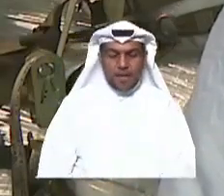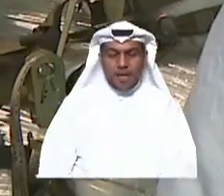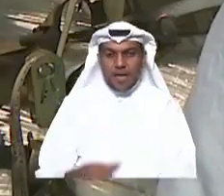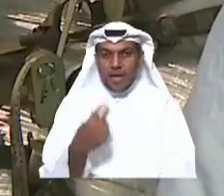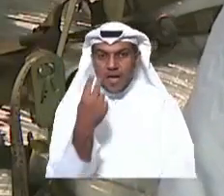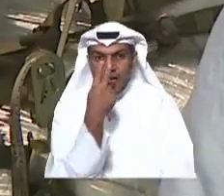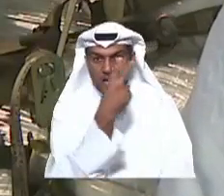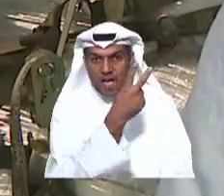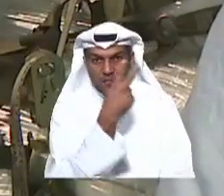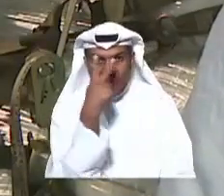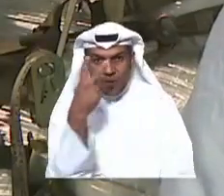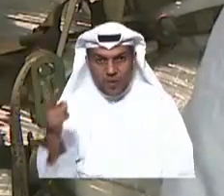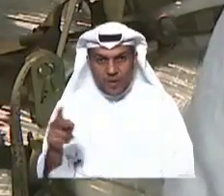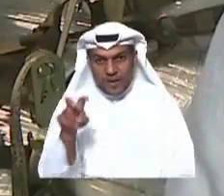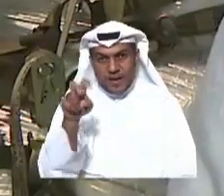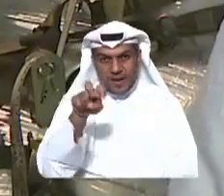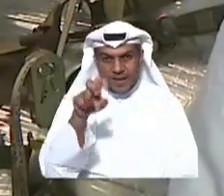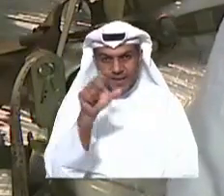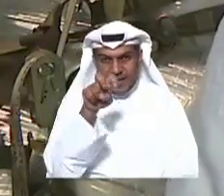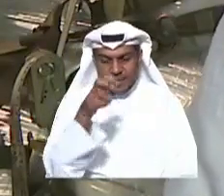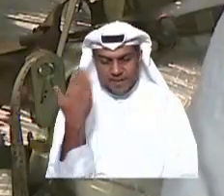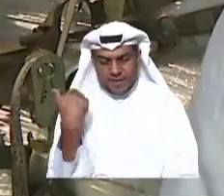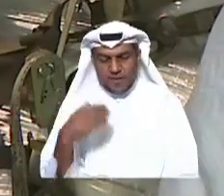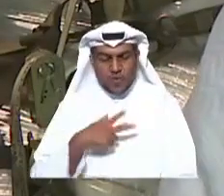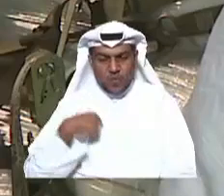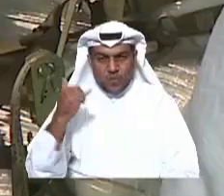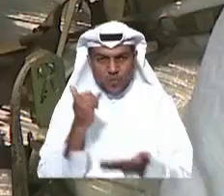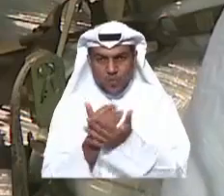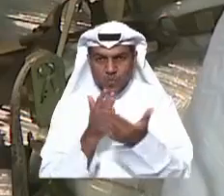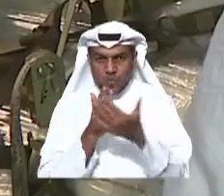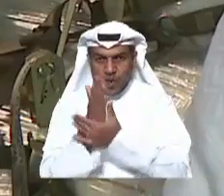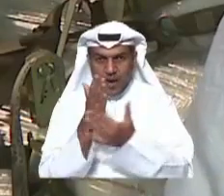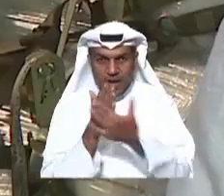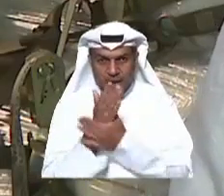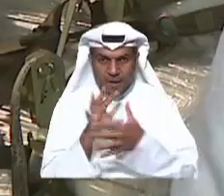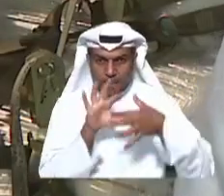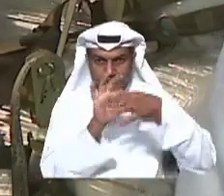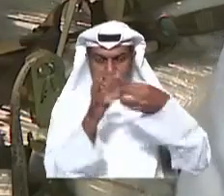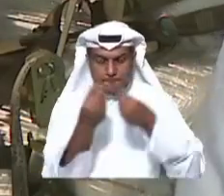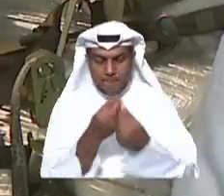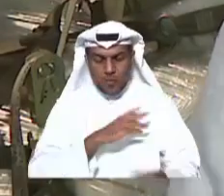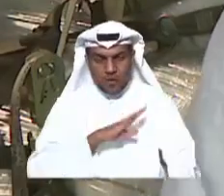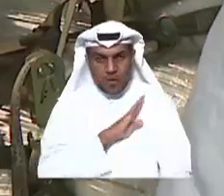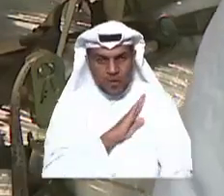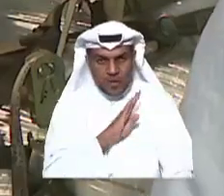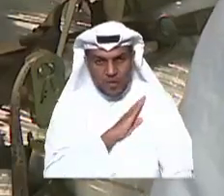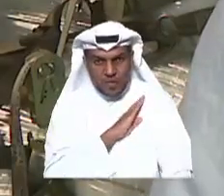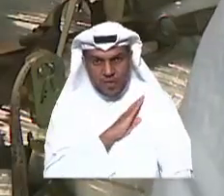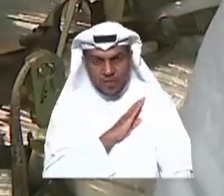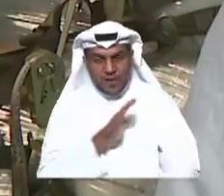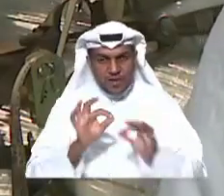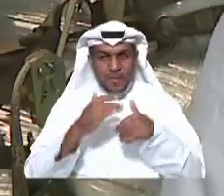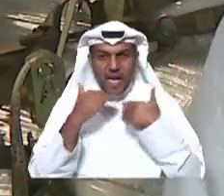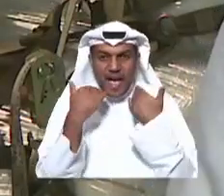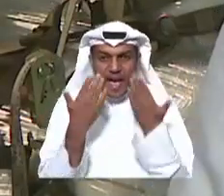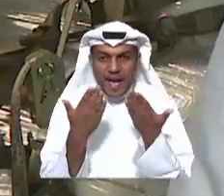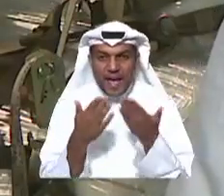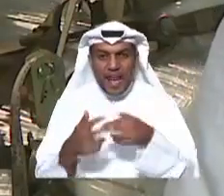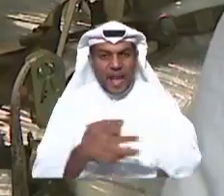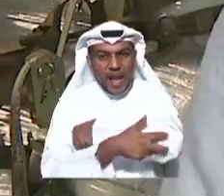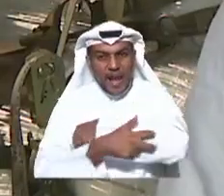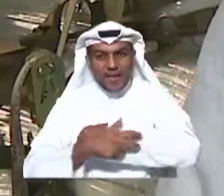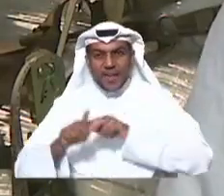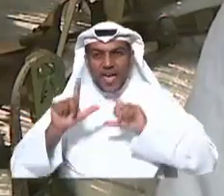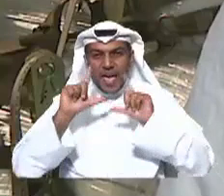22/8/2022، والمعني بتكليف وزارة الخارجية بالتعاون مع وزارة الدفاع مشكورة والجمعيات الخيرية لإقافة